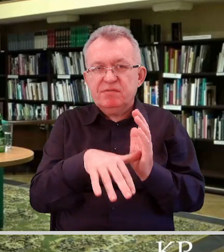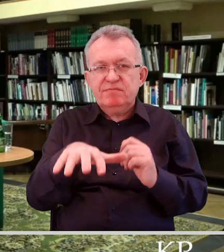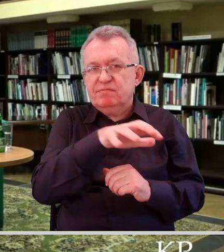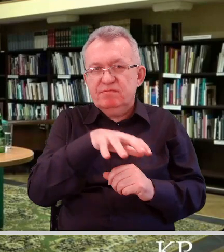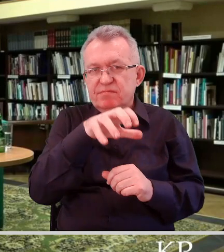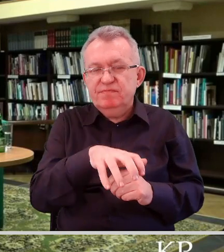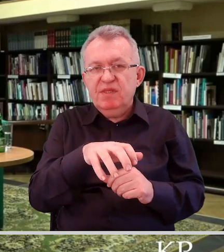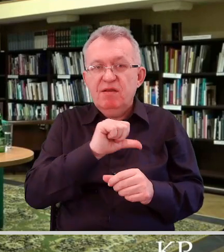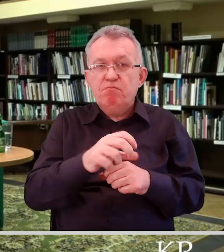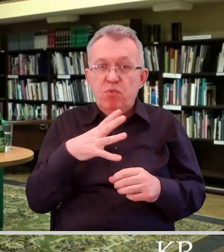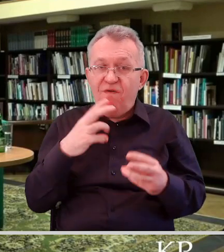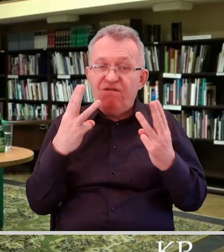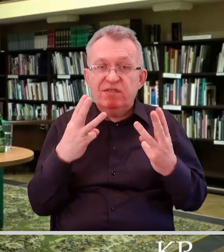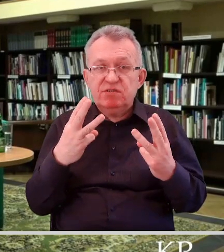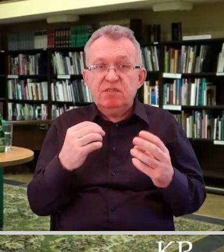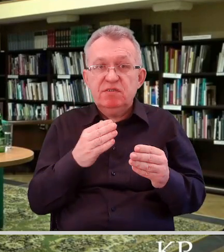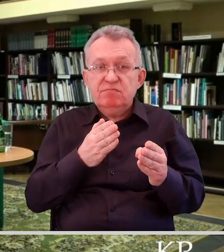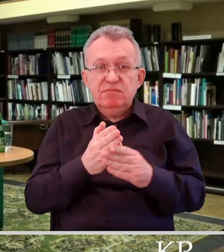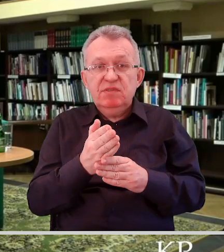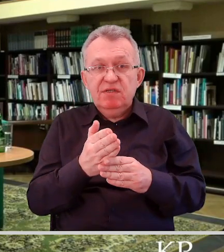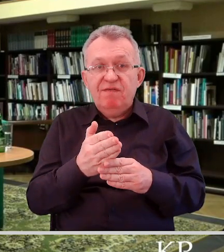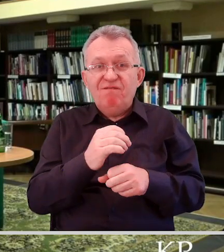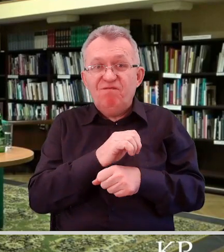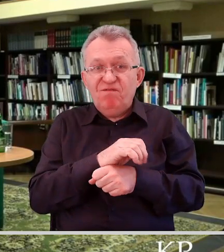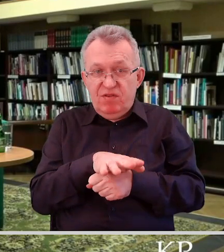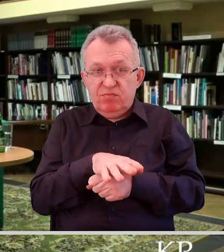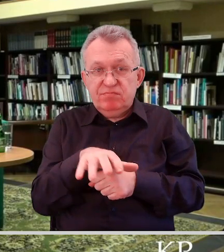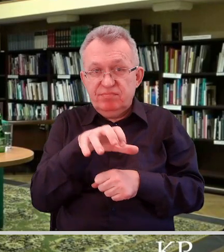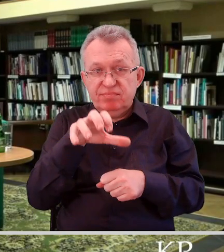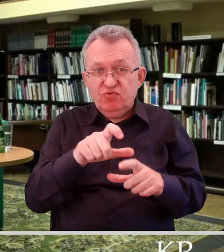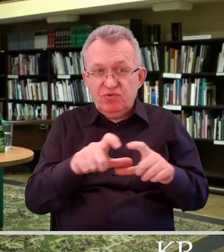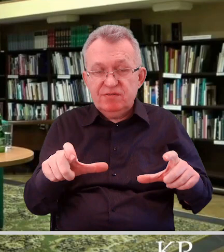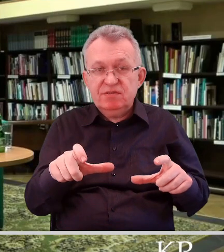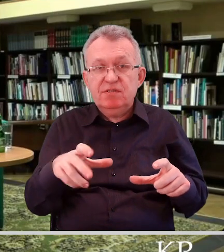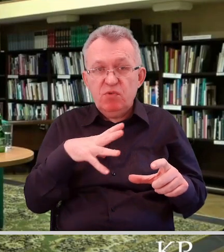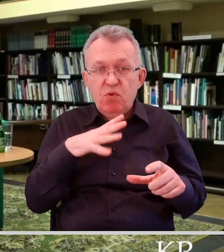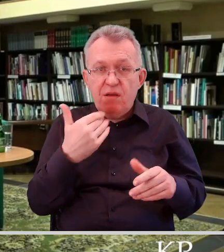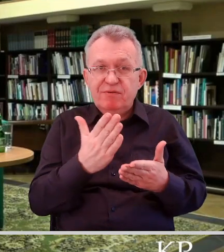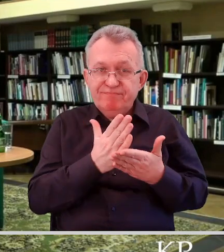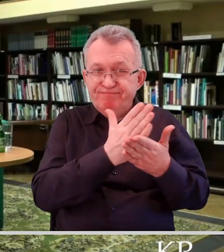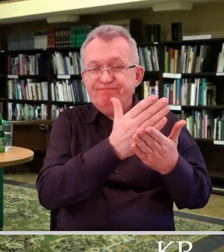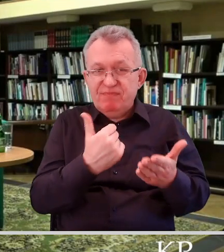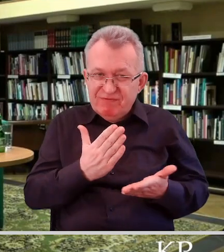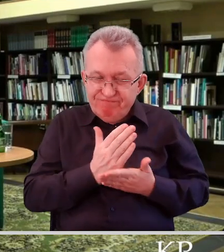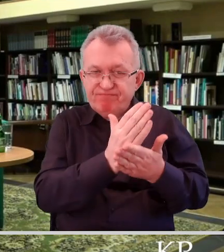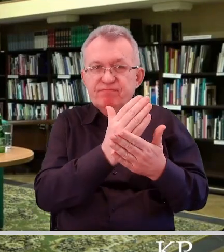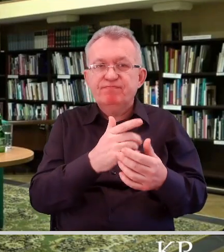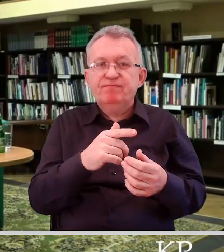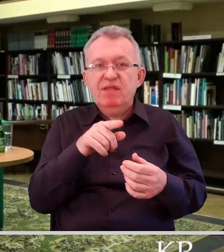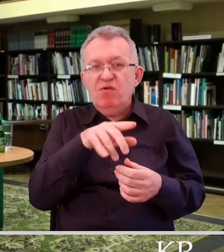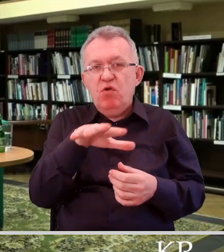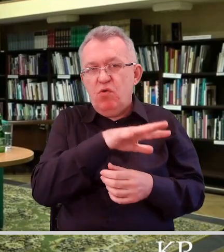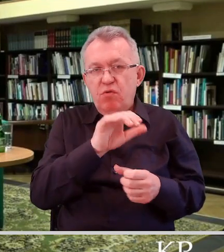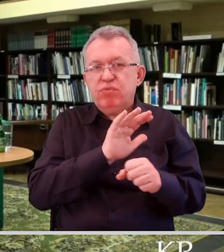To było ważne i w czasie pandemii zrobiło się jeszcze ważniejsze, bo chodziło o to, żeby popierać, wspierać